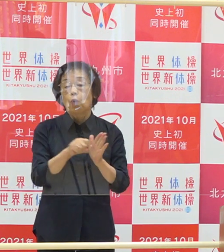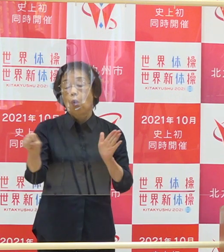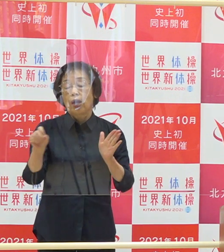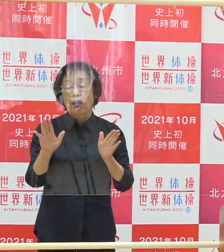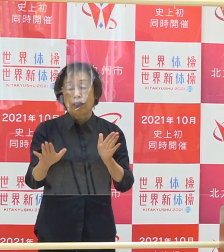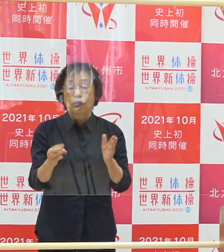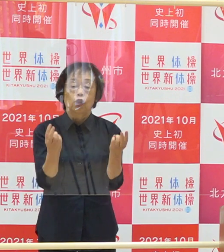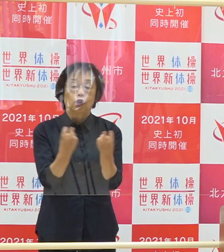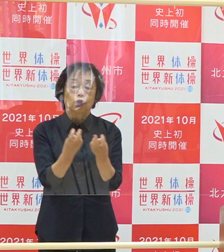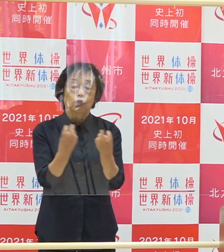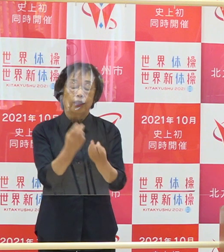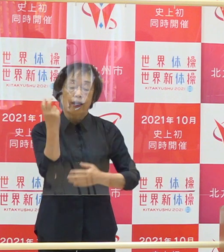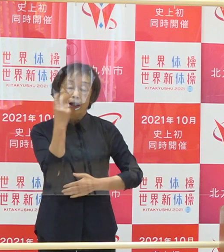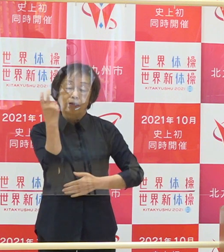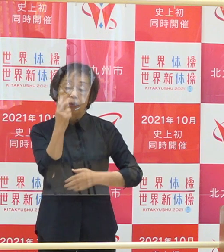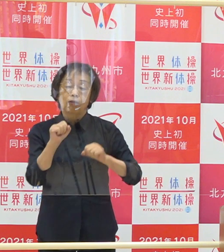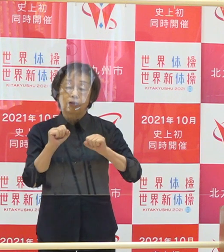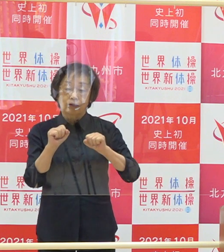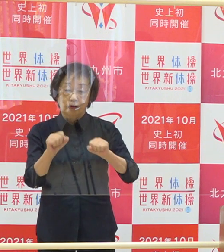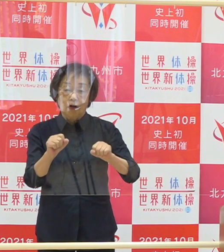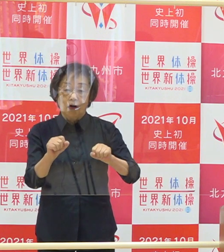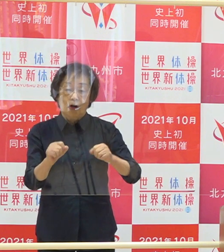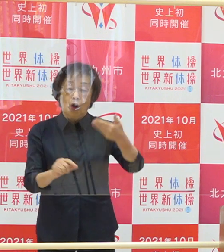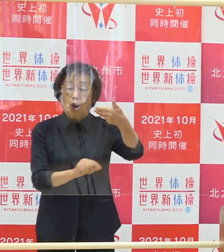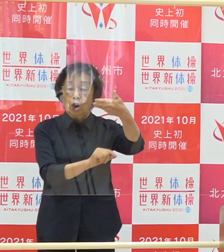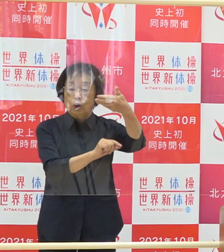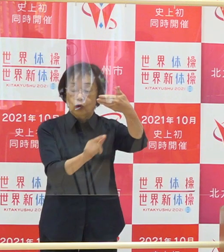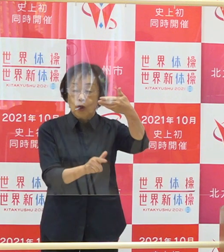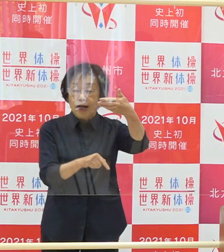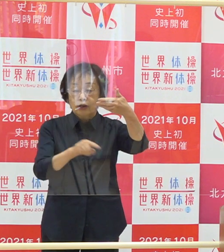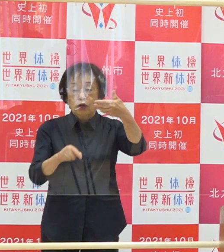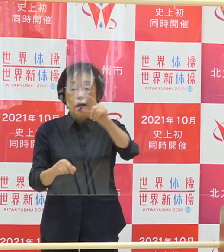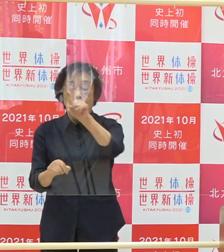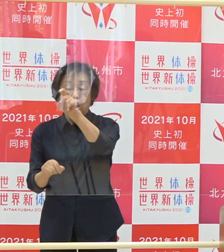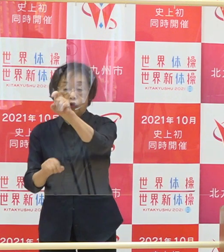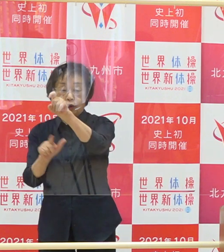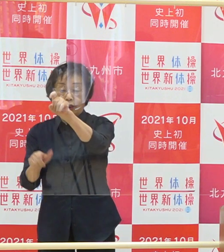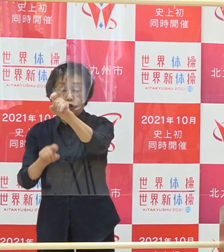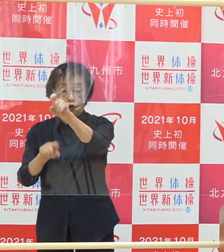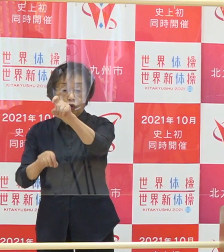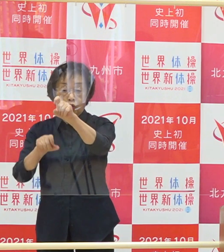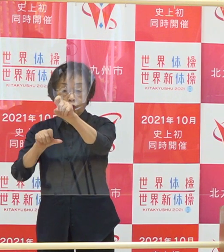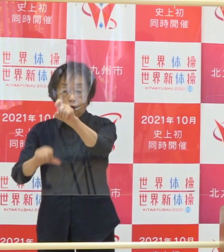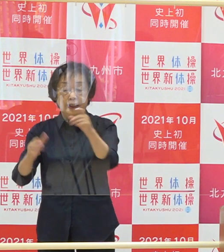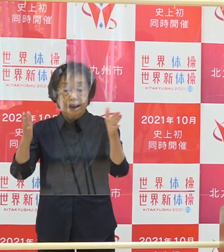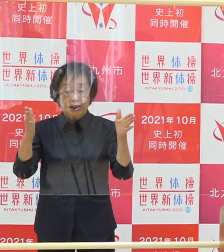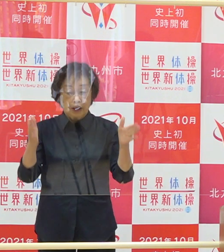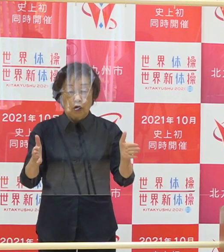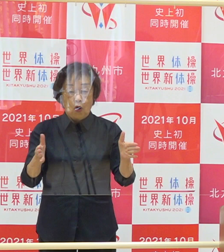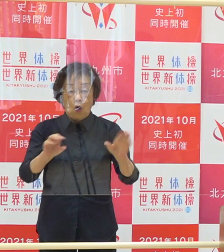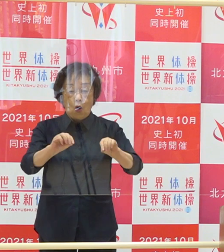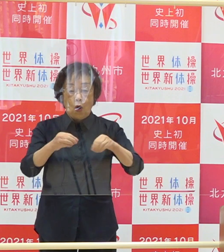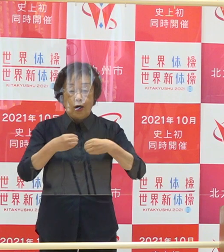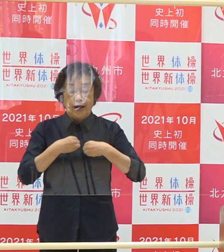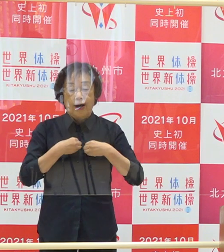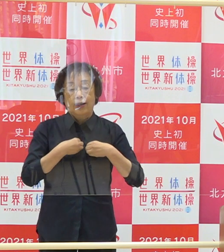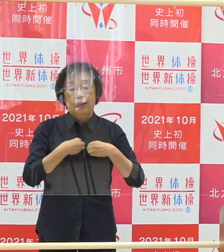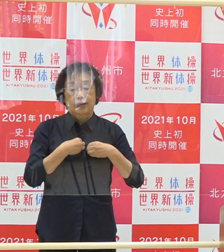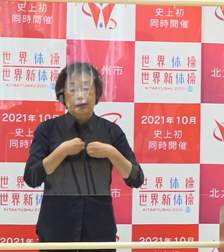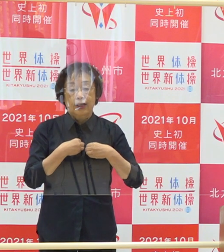数字で見ますとですね、9月から10月の15日までの感染者で見ますと、